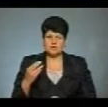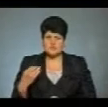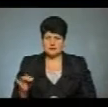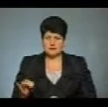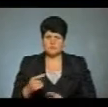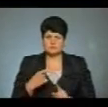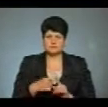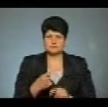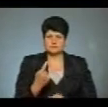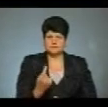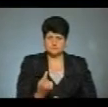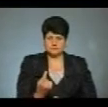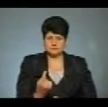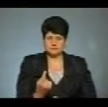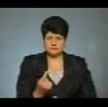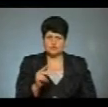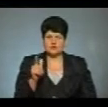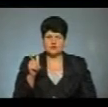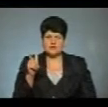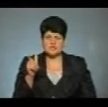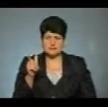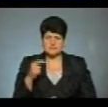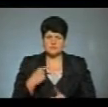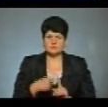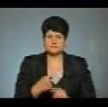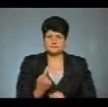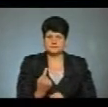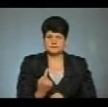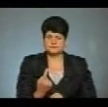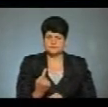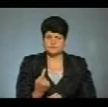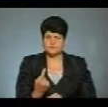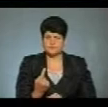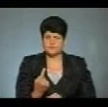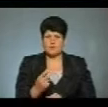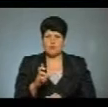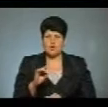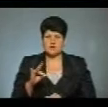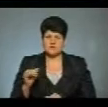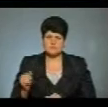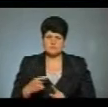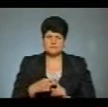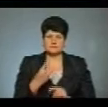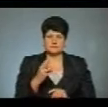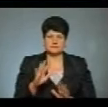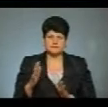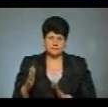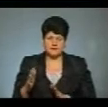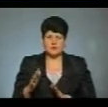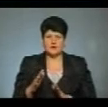на один, в Чортківському на один випадок, в Борщівському на три випадки,